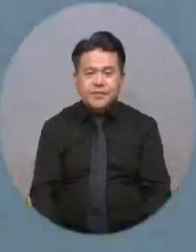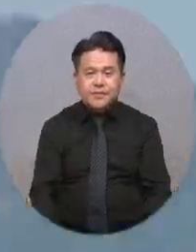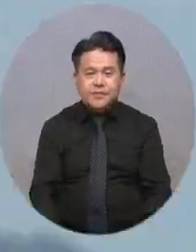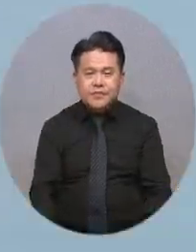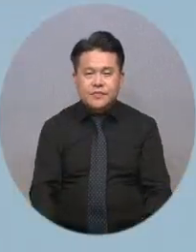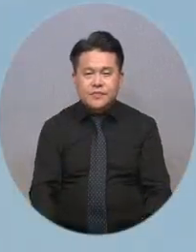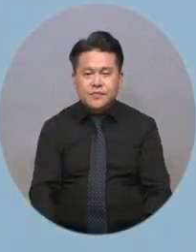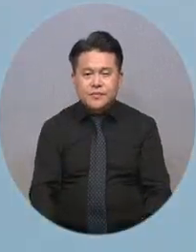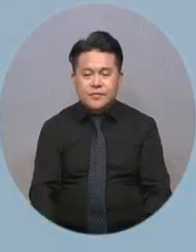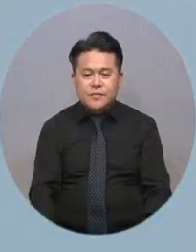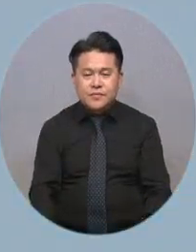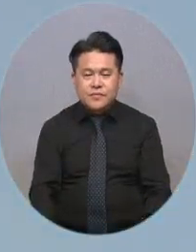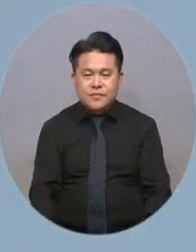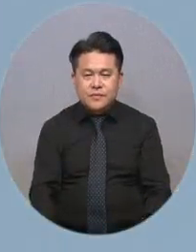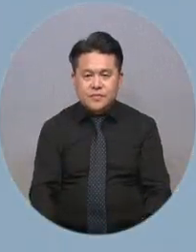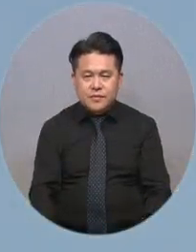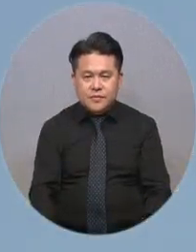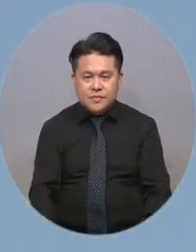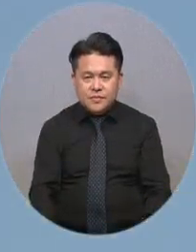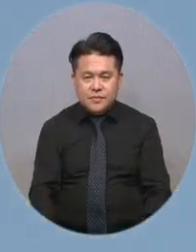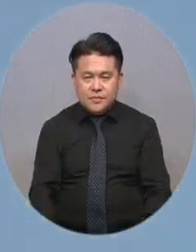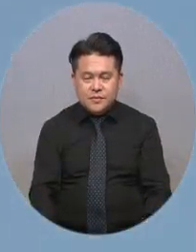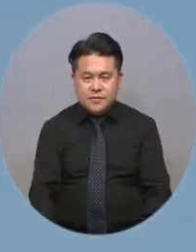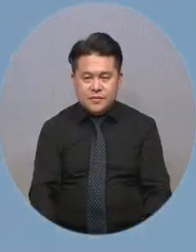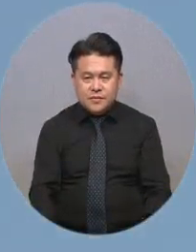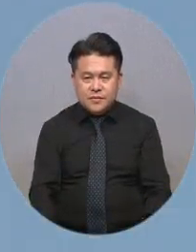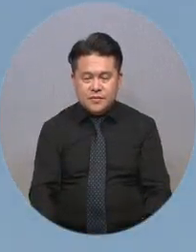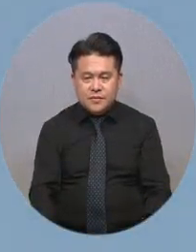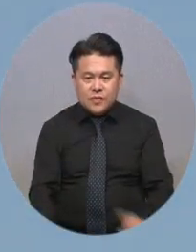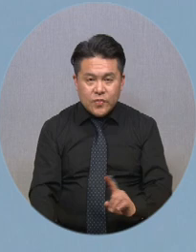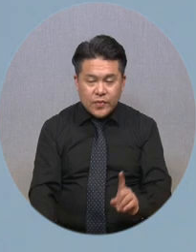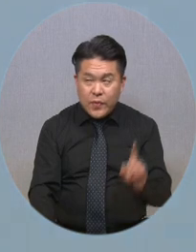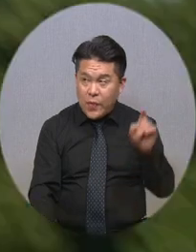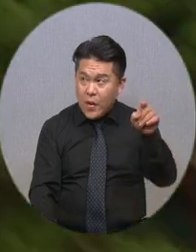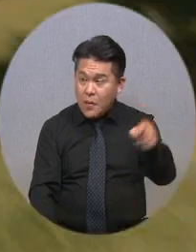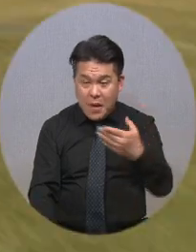오! 사막 와, 사막 사막까지 가나요? 완전 잘